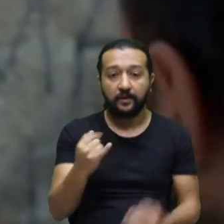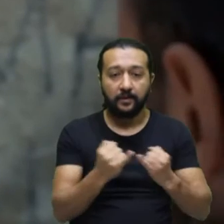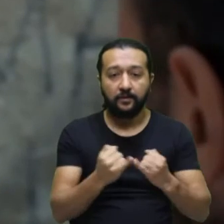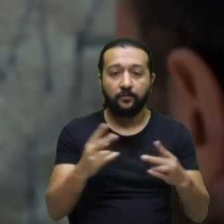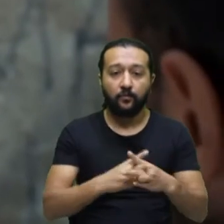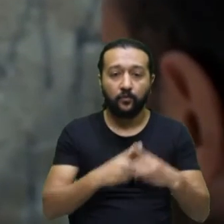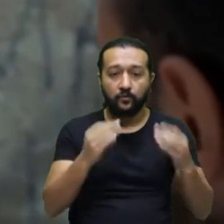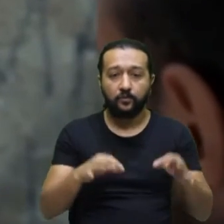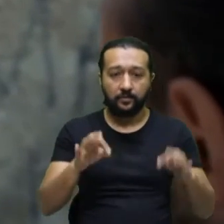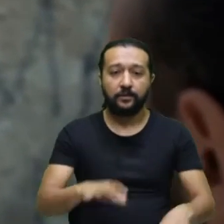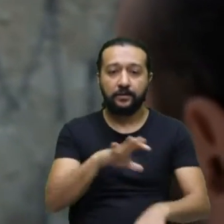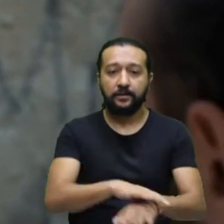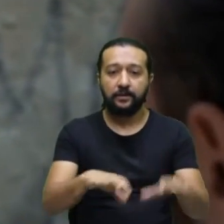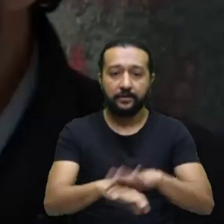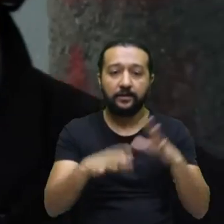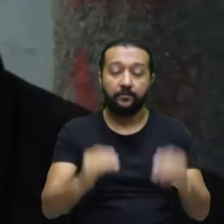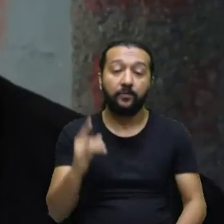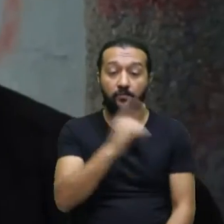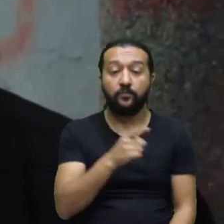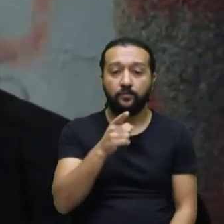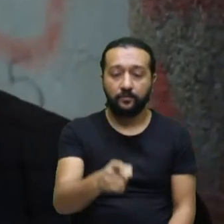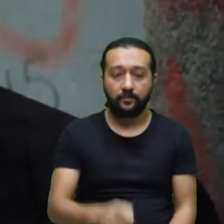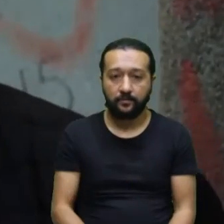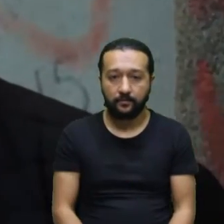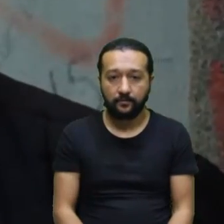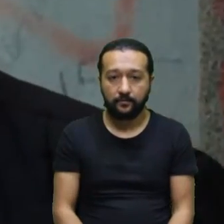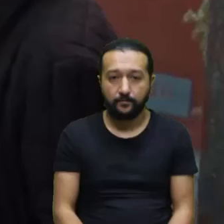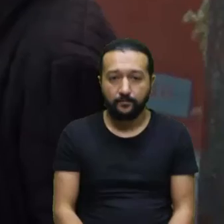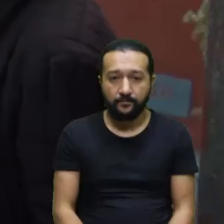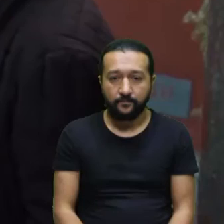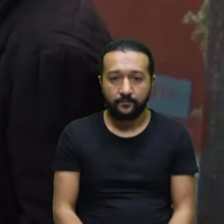Bak kardeşim, polis olsam şimdi bileğine kelepçeyi takıp götürmüştüm seni.